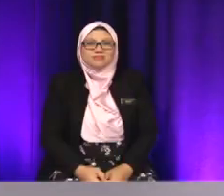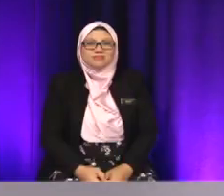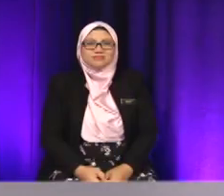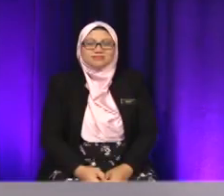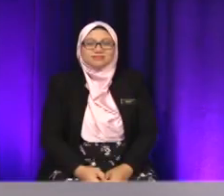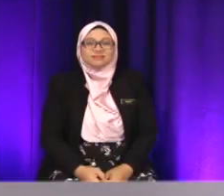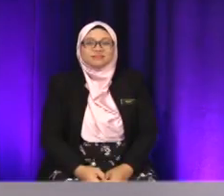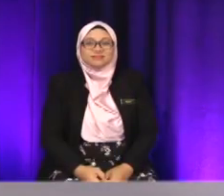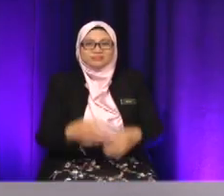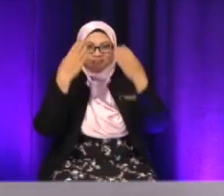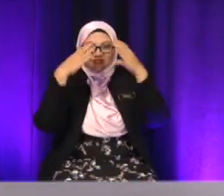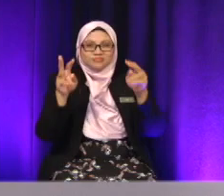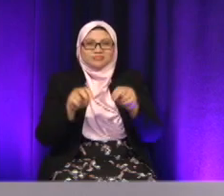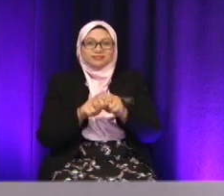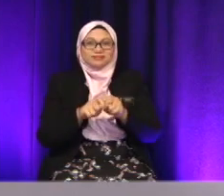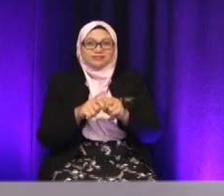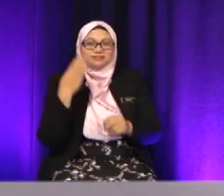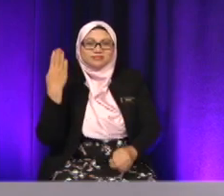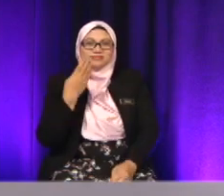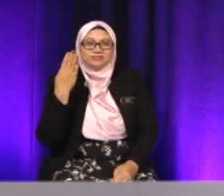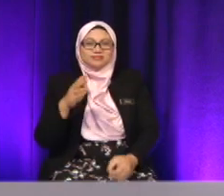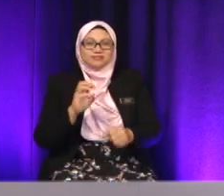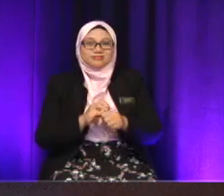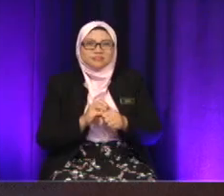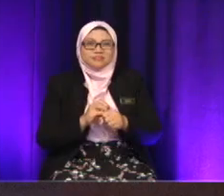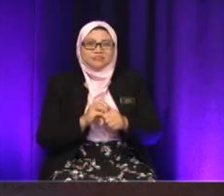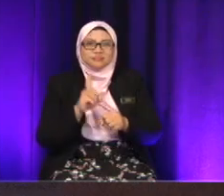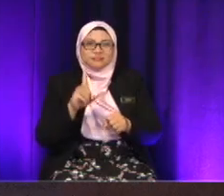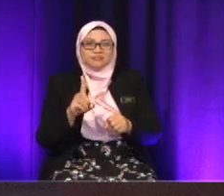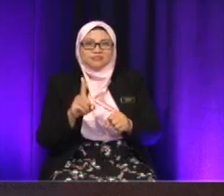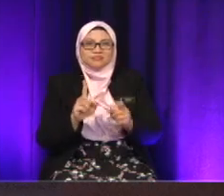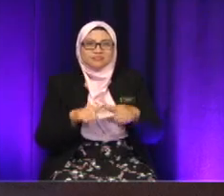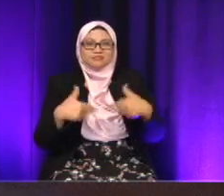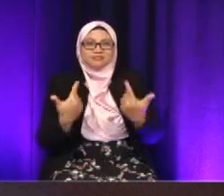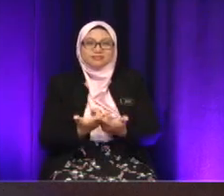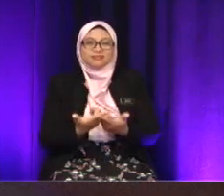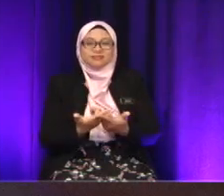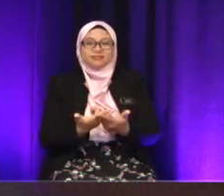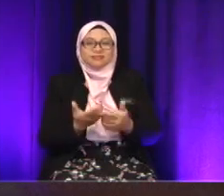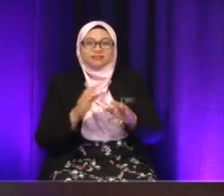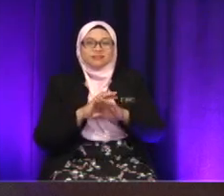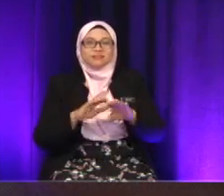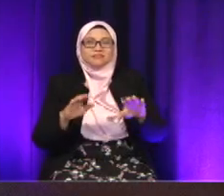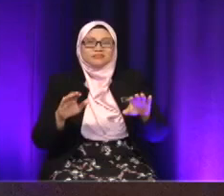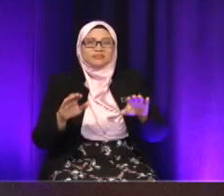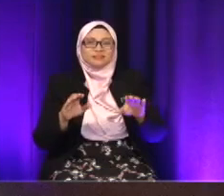seperti biasa dalam satu bilik aja ini tidak akan lengkap tanpa rata-rakan